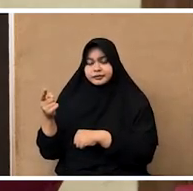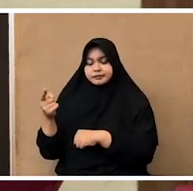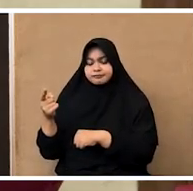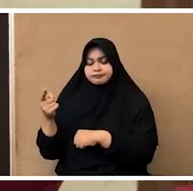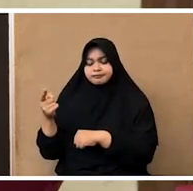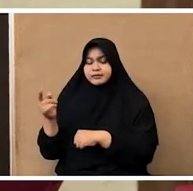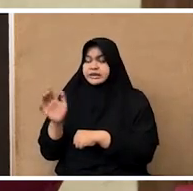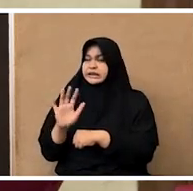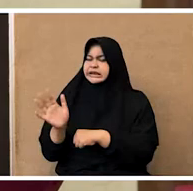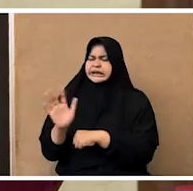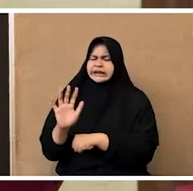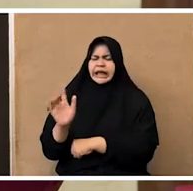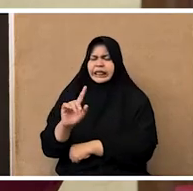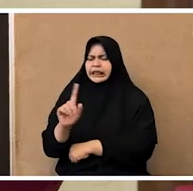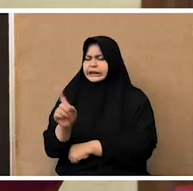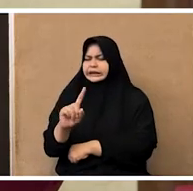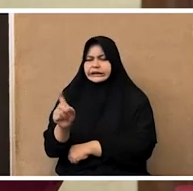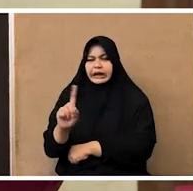namanya